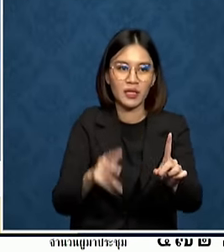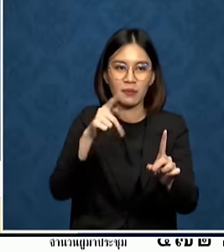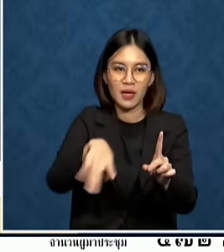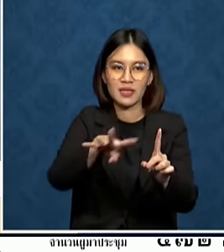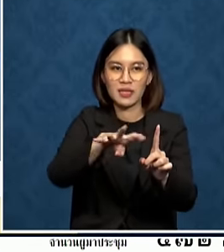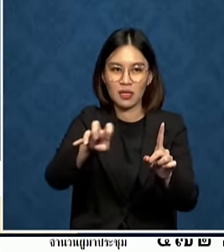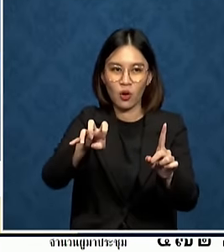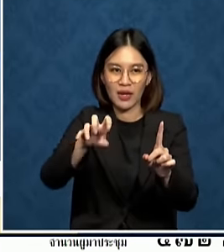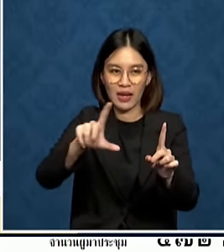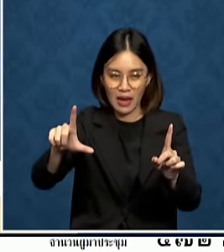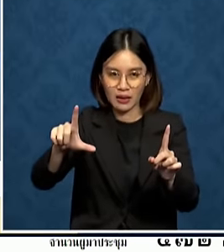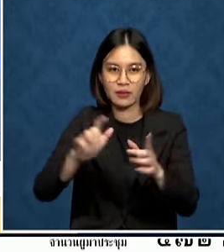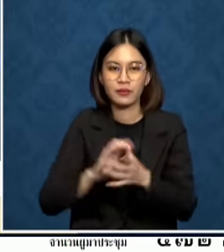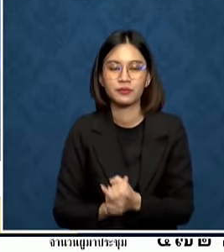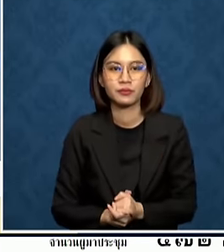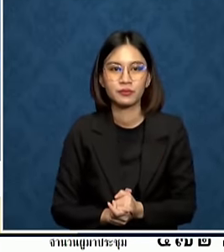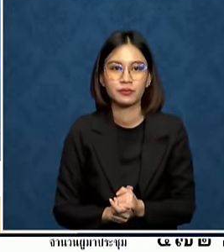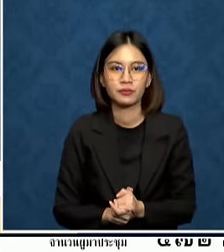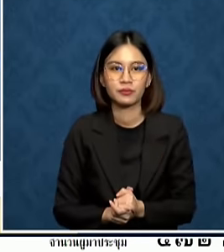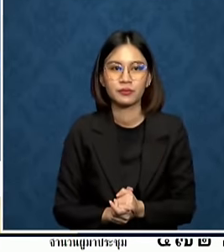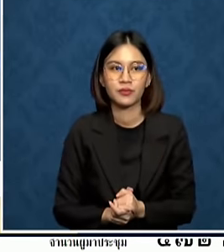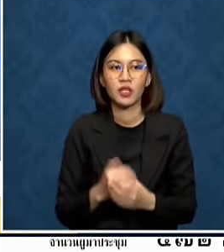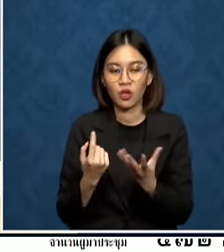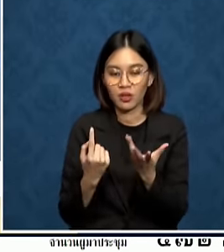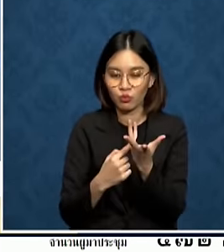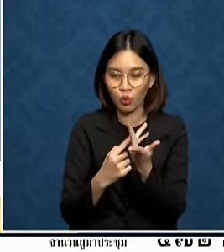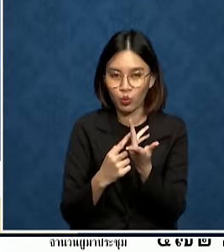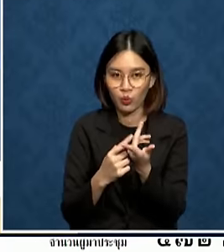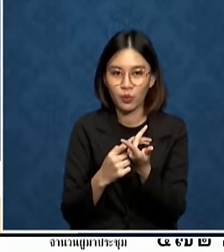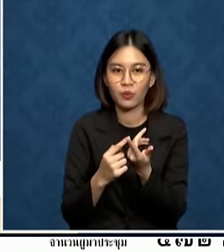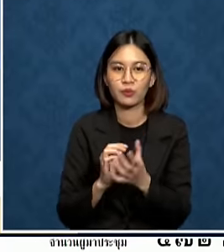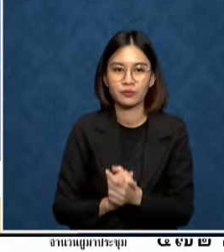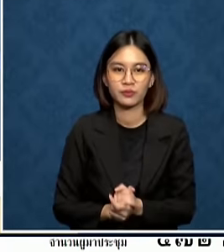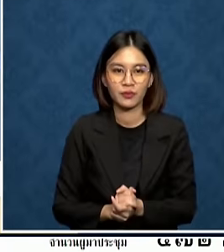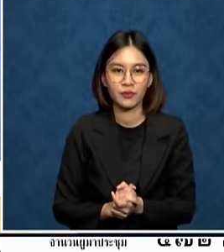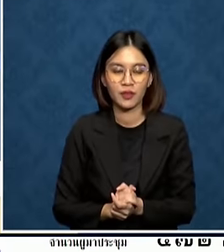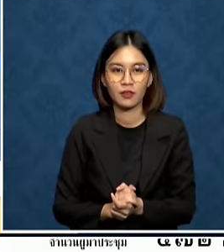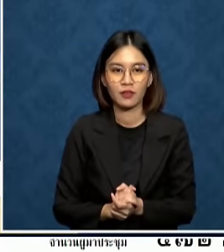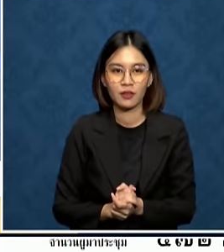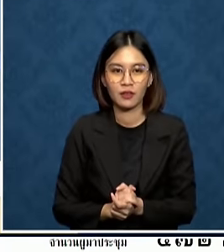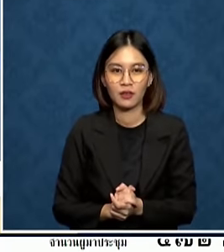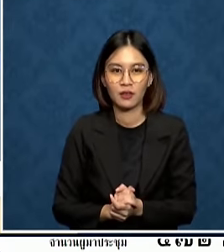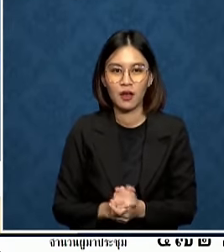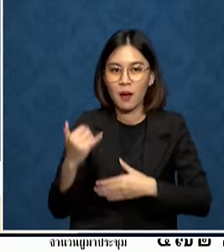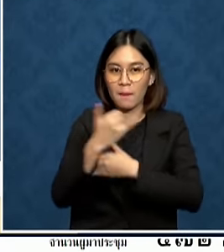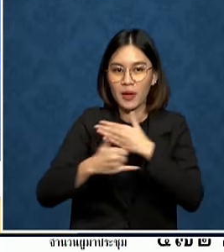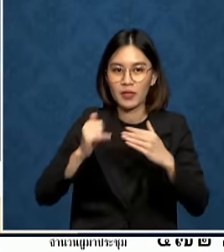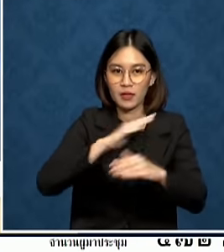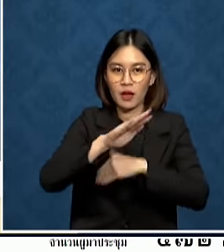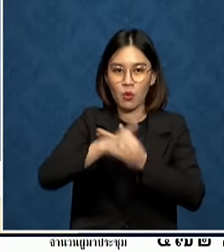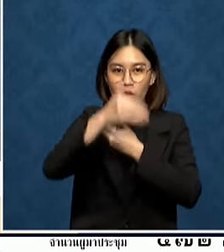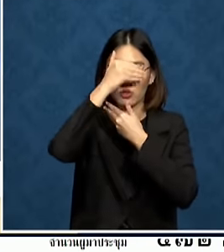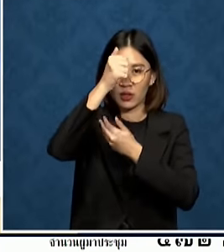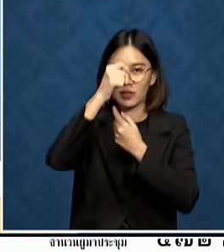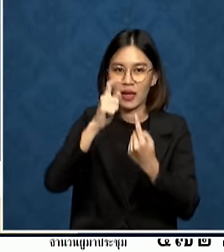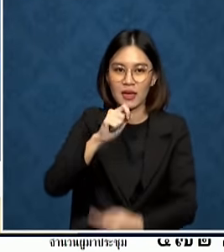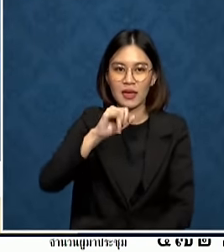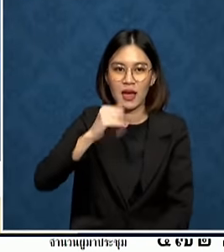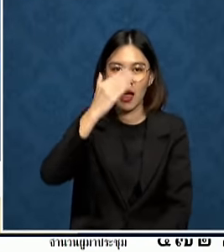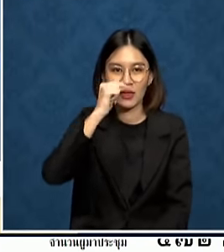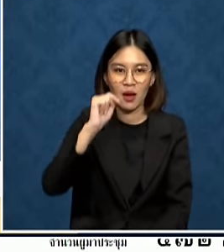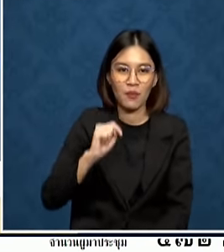บาทเศษอันนี้เอาเท่าที่นับๆเจอนะครับอย่างเรียนท่านประธานตอนต้นนะครับทุกประเทศให้ความสำคัญกับ AIเพราะเชื่อว่าคือหัว